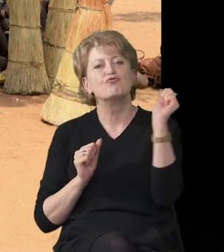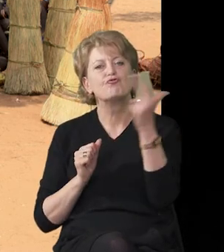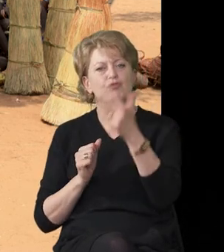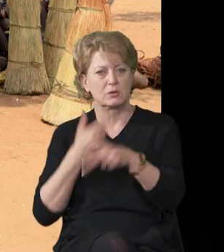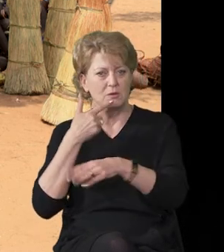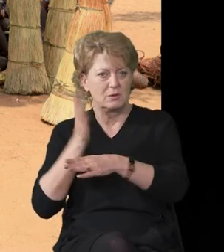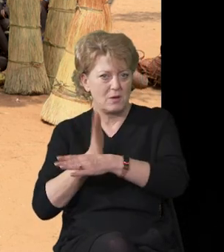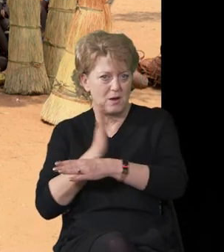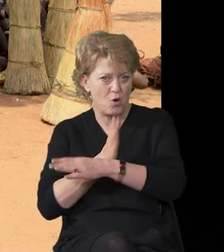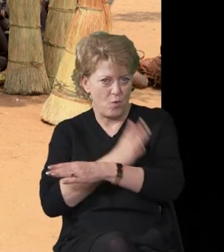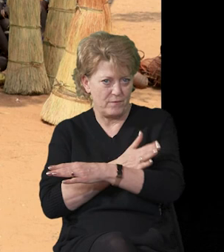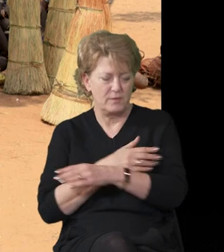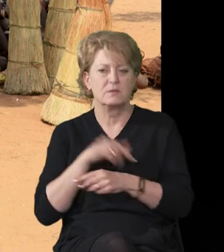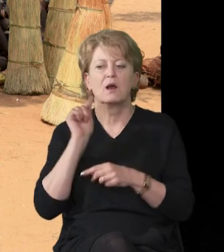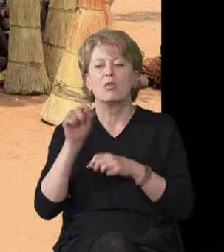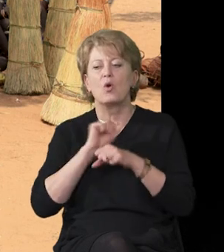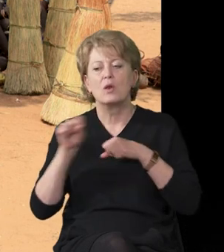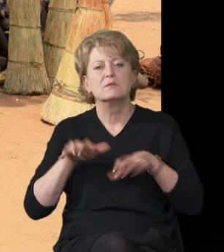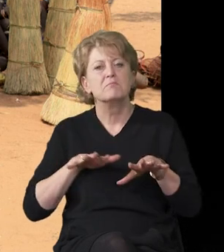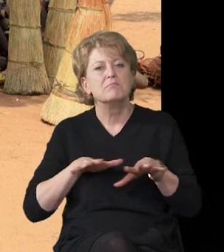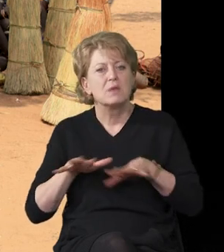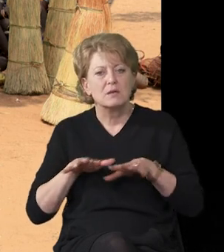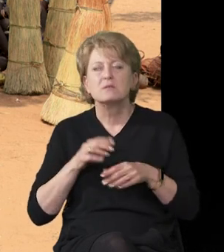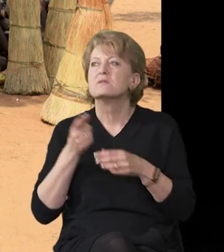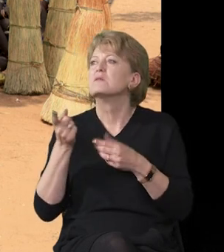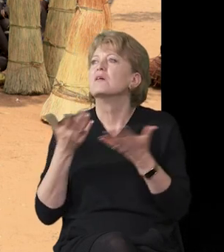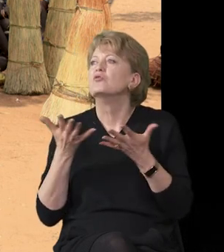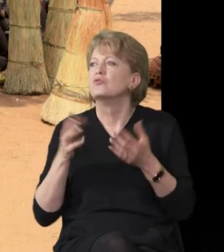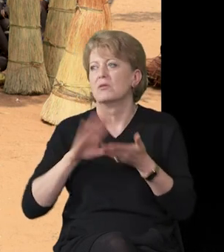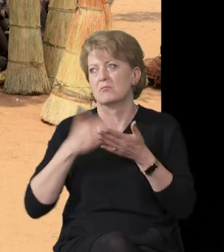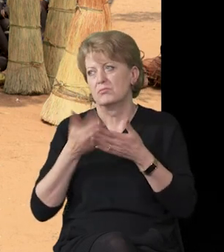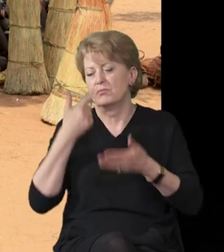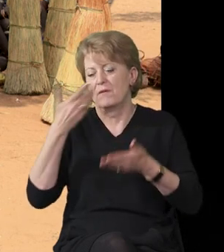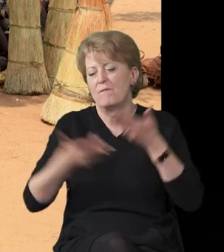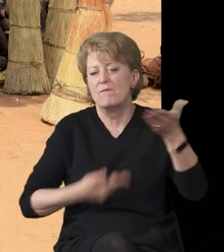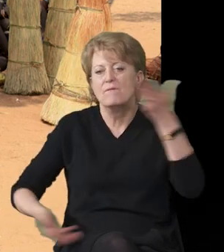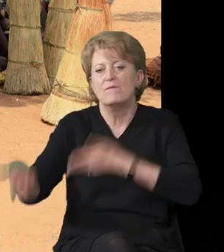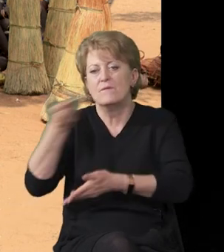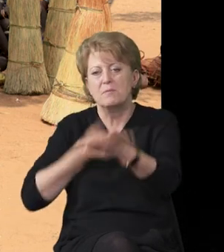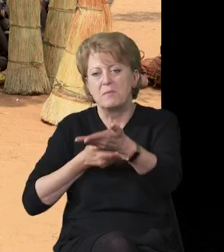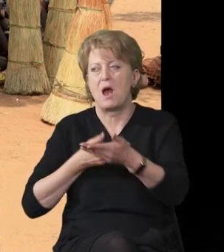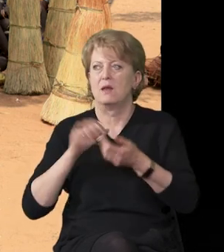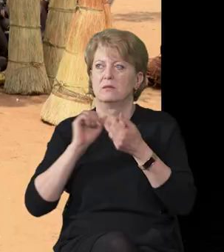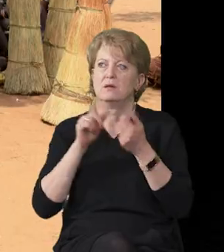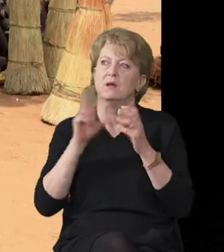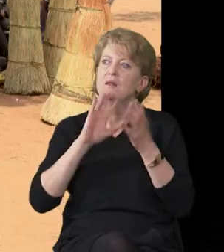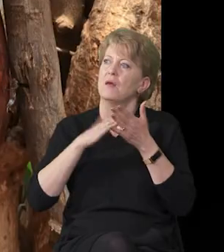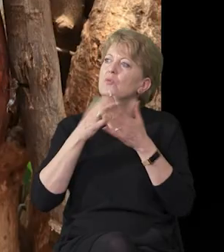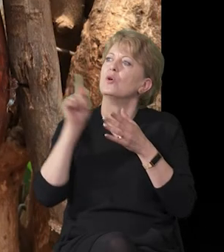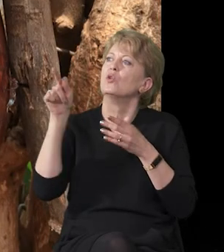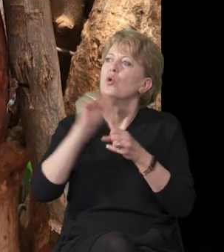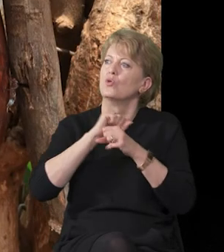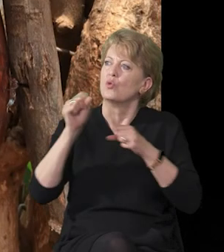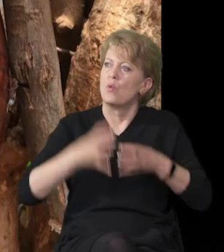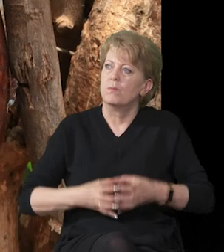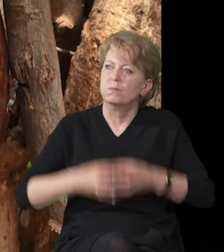Hamarów, to jest oczywiście miejsce, gdzie dokonuje się wymiany towarów. Tutaj na przykład ule, czy rodzaje takich barcik, w których później hoduje